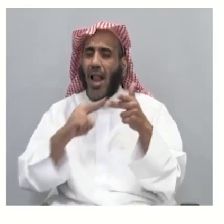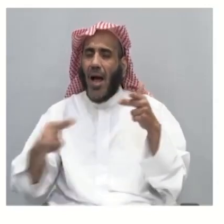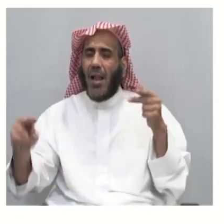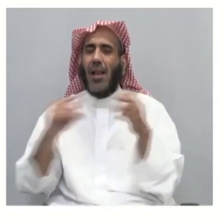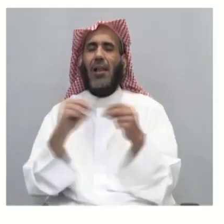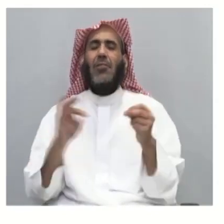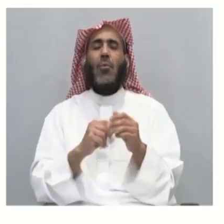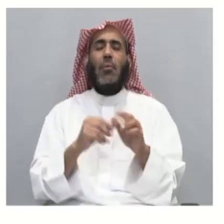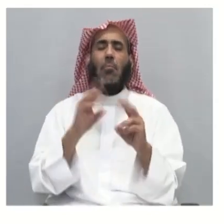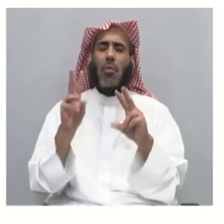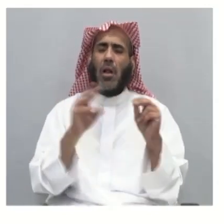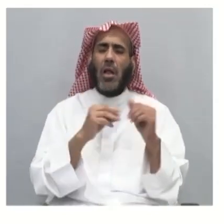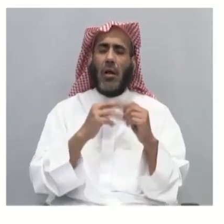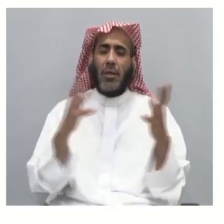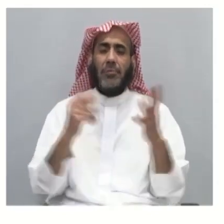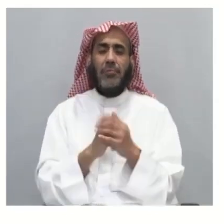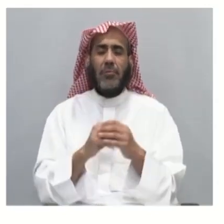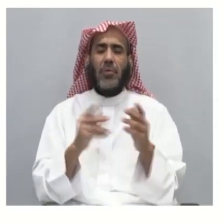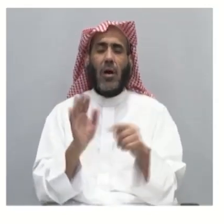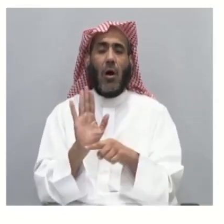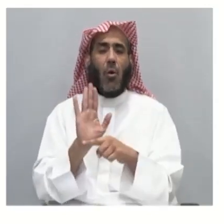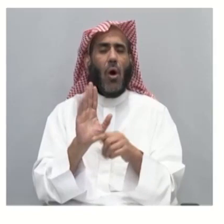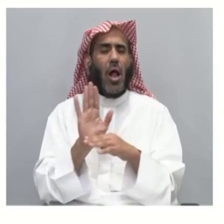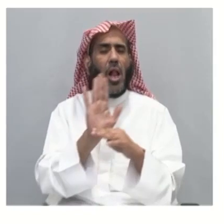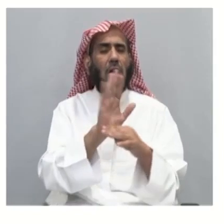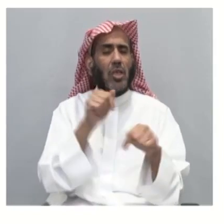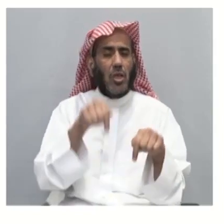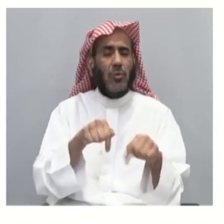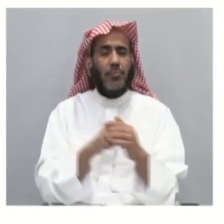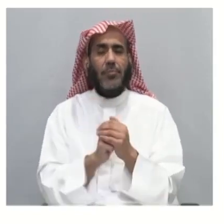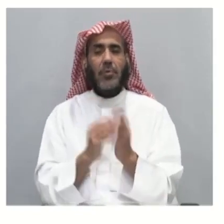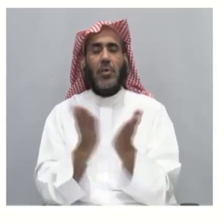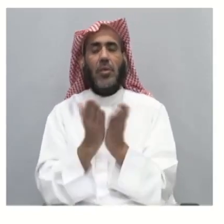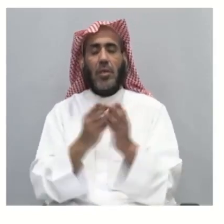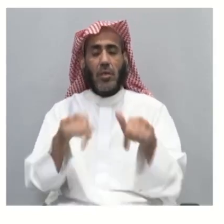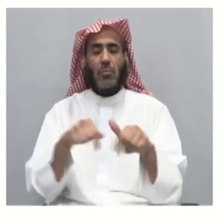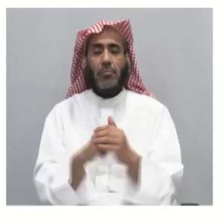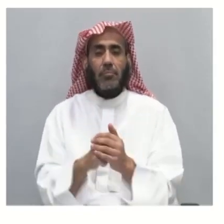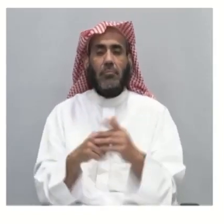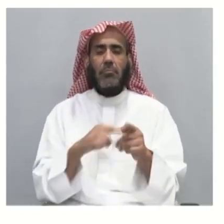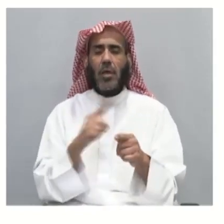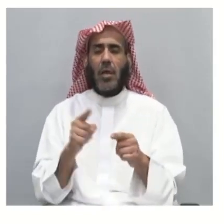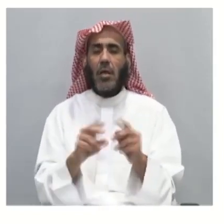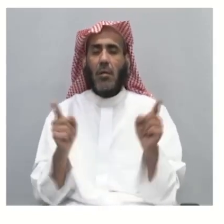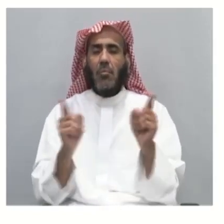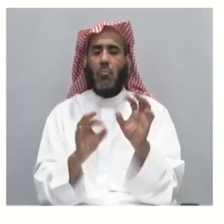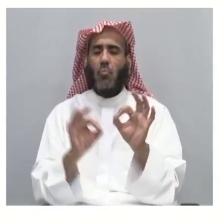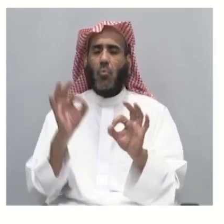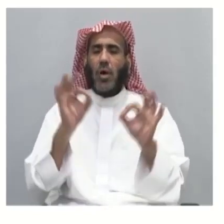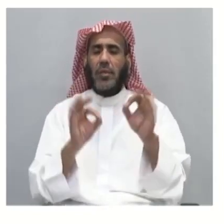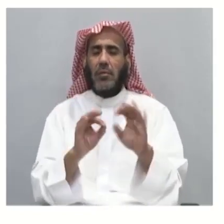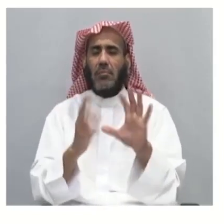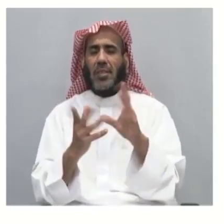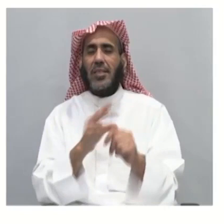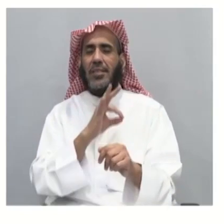عليها كثيرا في اوائل الشرائح التي استعرضناها في درسنا لهذا اليوم لكن مثل هذا المخطط قد تستفيد